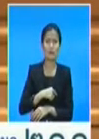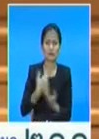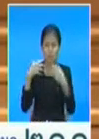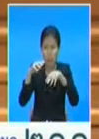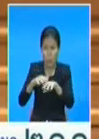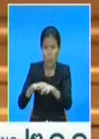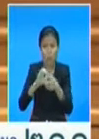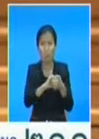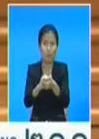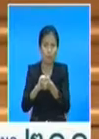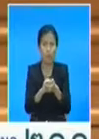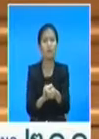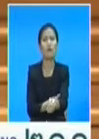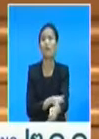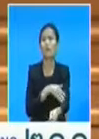ารัฐ